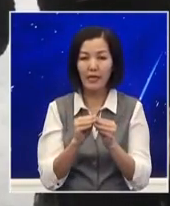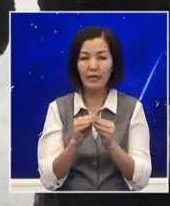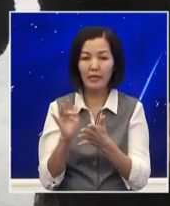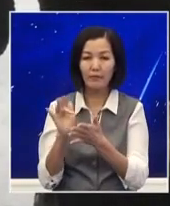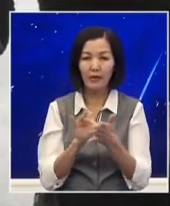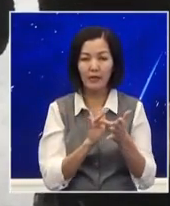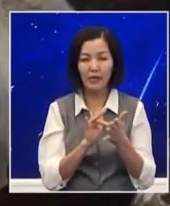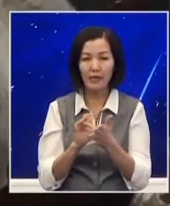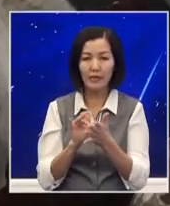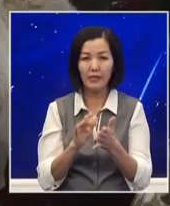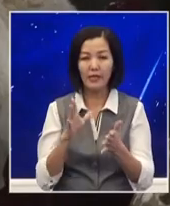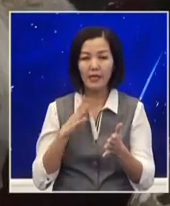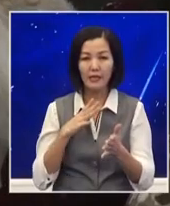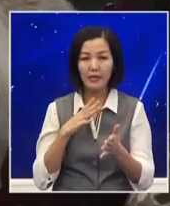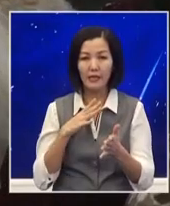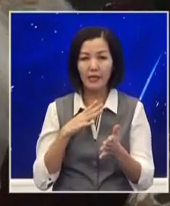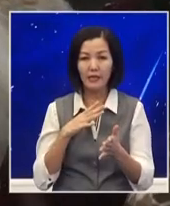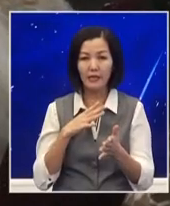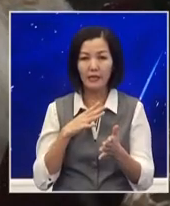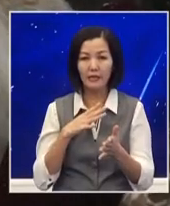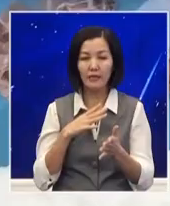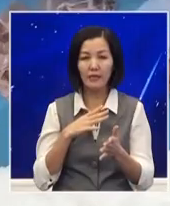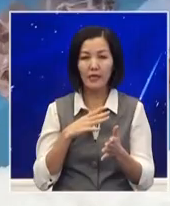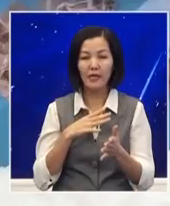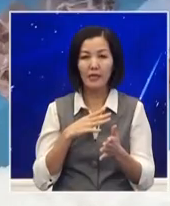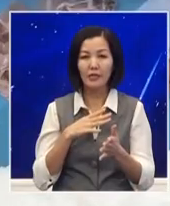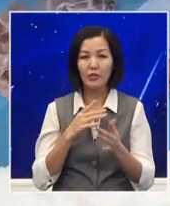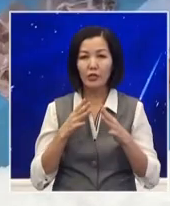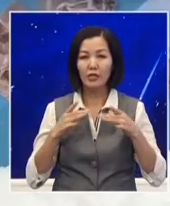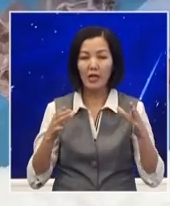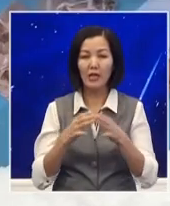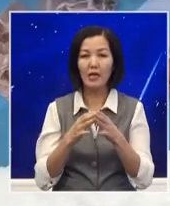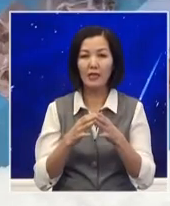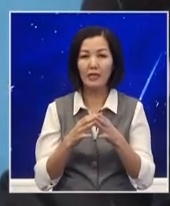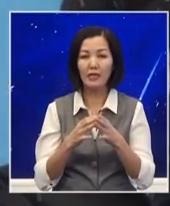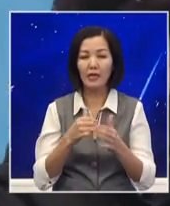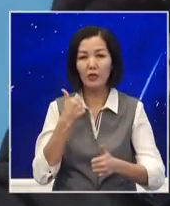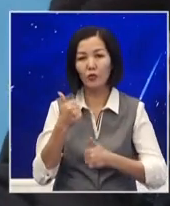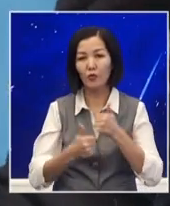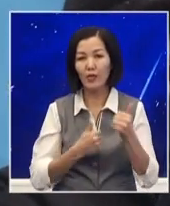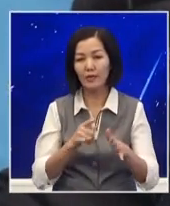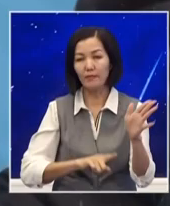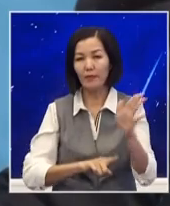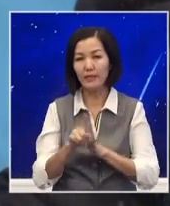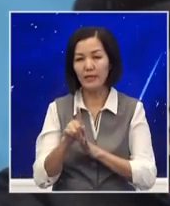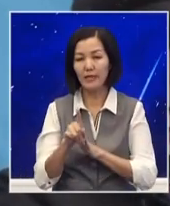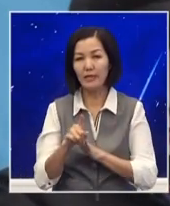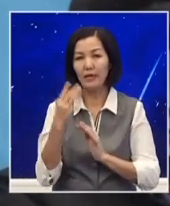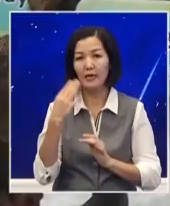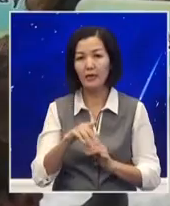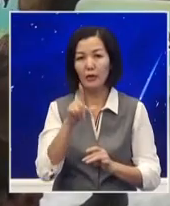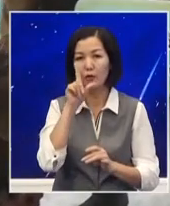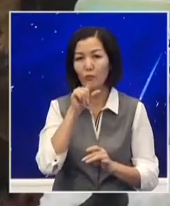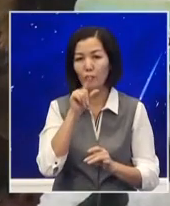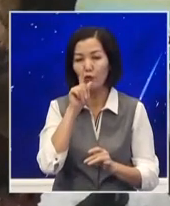әлпештеп, емектұмсық ителгісіне үміт байлап жеткен саятшылар жиналған жұрттың көз мейірін қандырды. Ашалап айтсақ, 40 бүркіт,